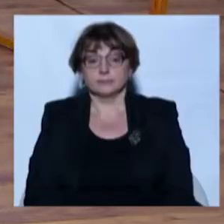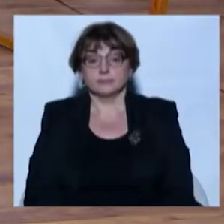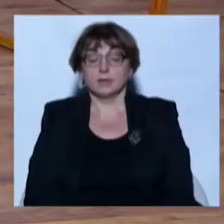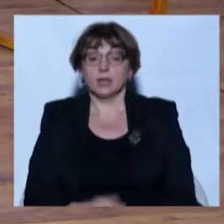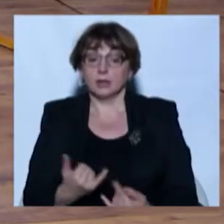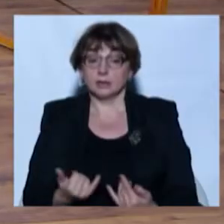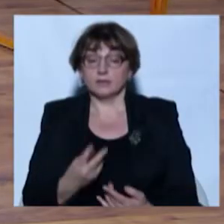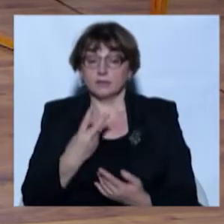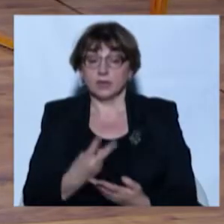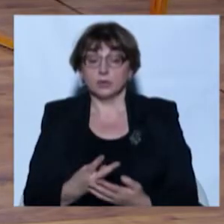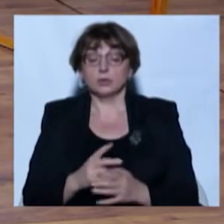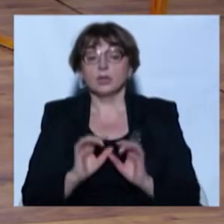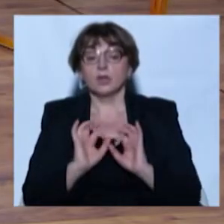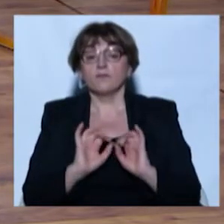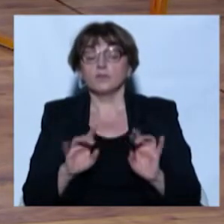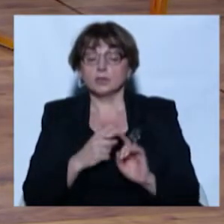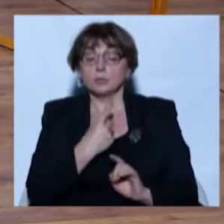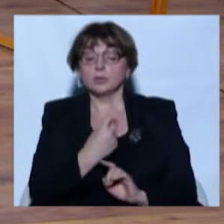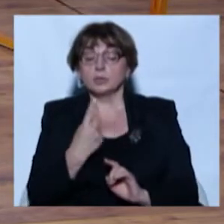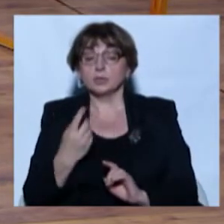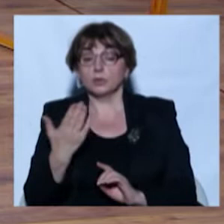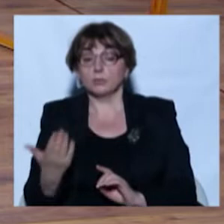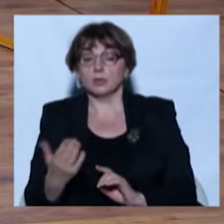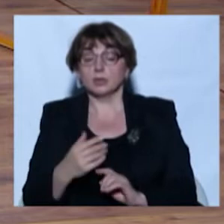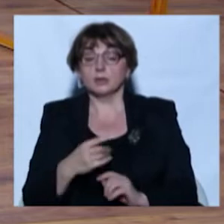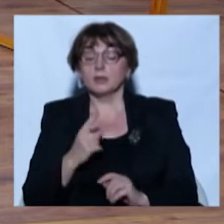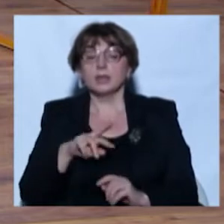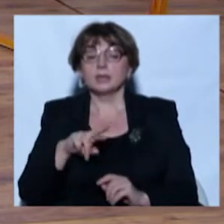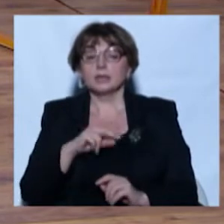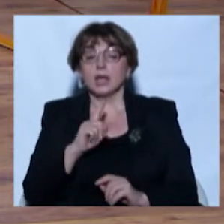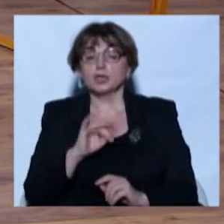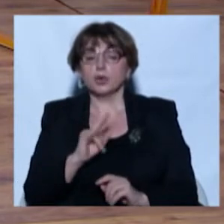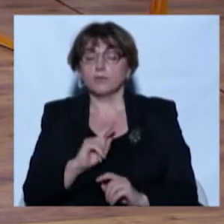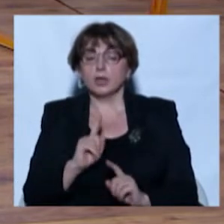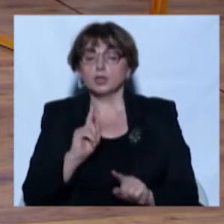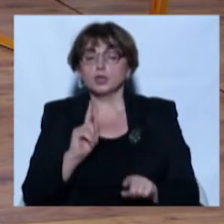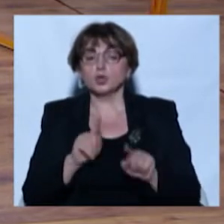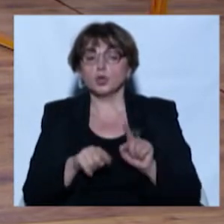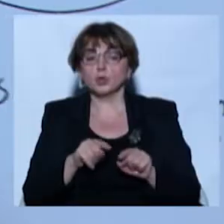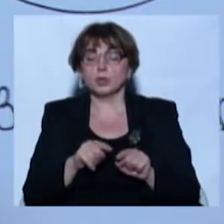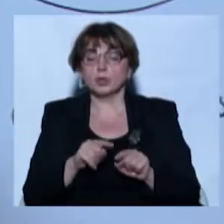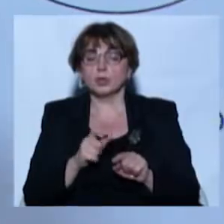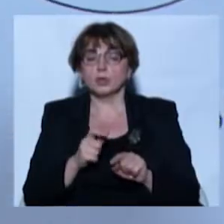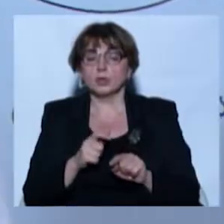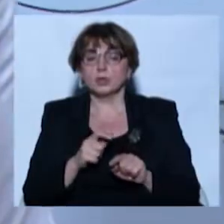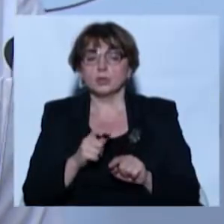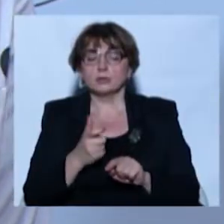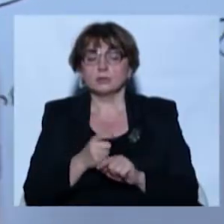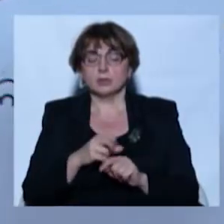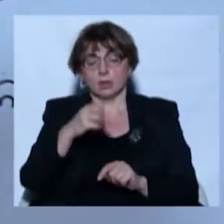მოდით ახლა ვისაუბროთ თითოეულ მათგანზე. დაზოგვა. ზოგჯერ დაზიანებული ან